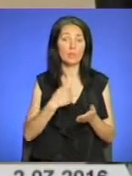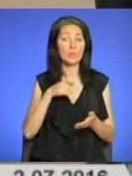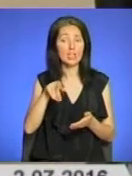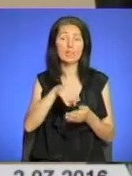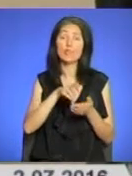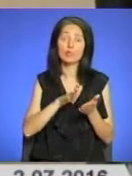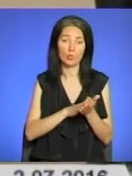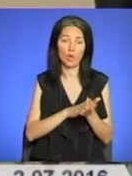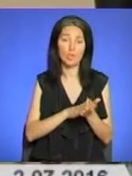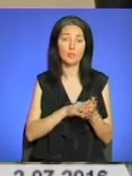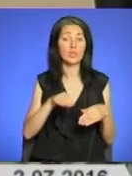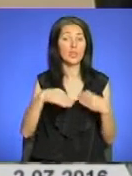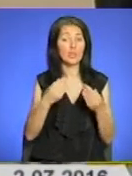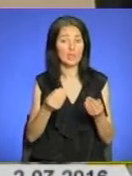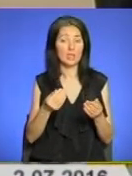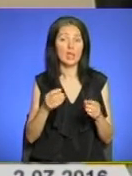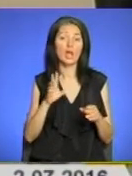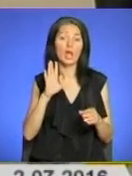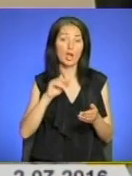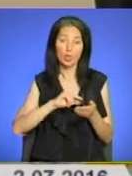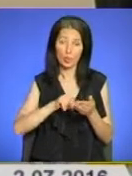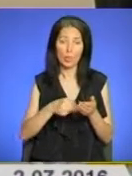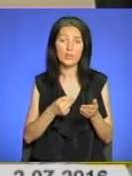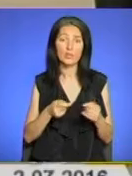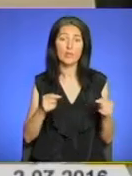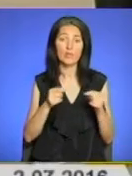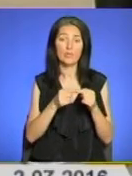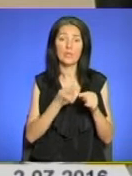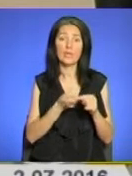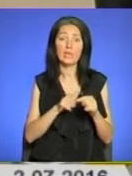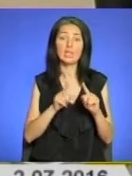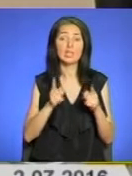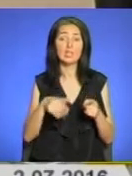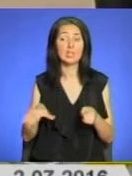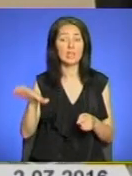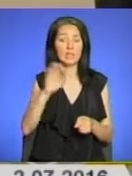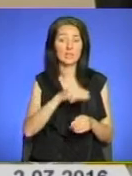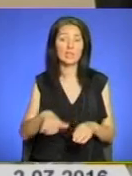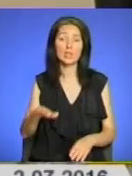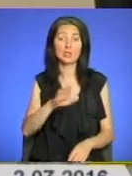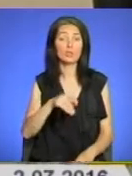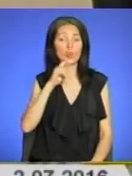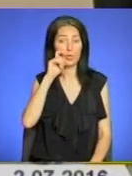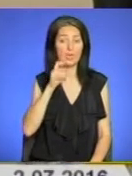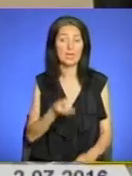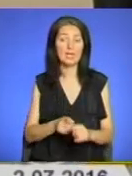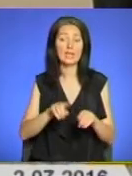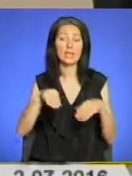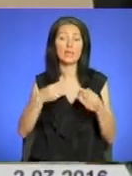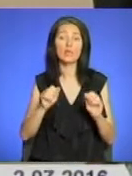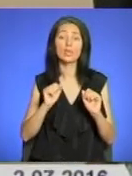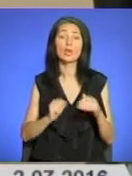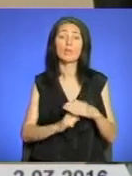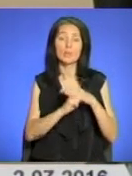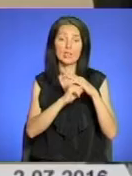зареєстрували і видали відповідні довідки, значить, які дійсні на всій території України і які дають підставу